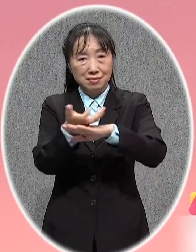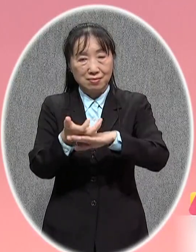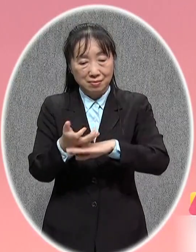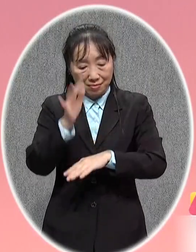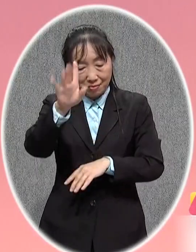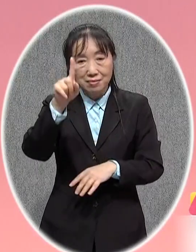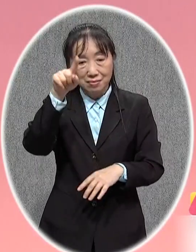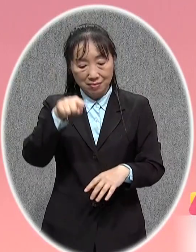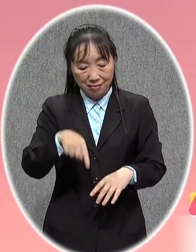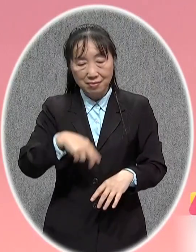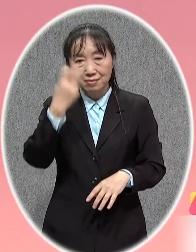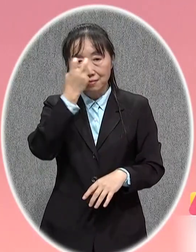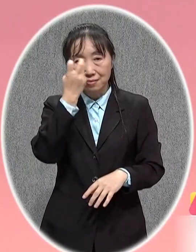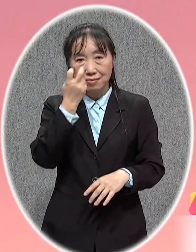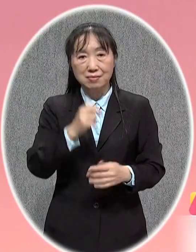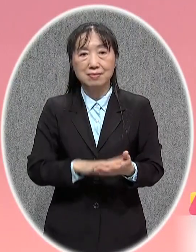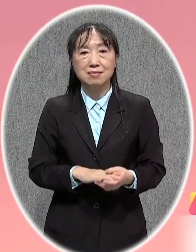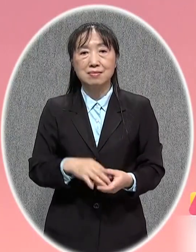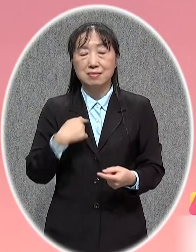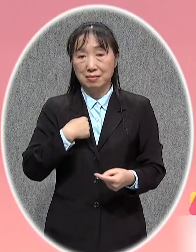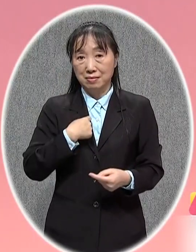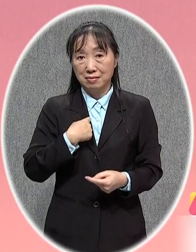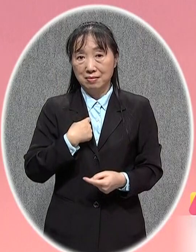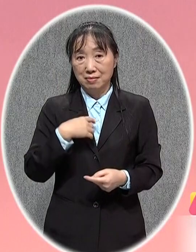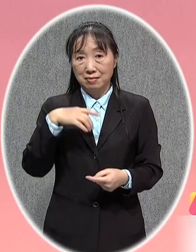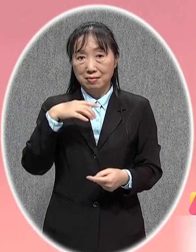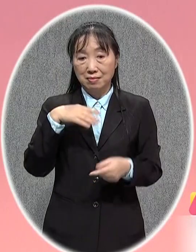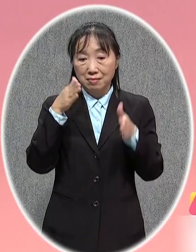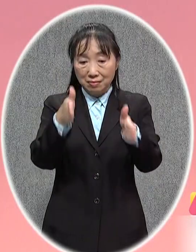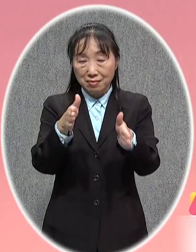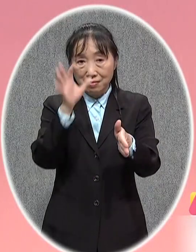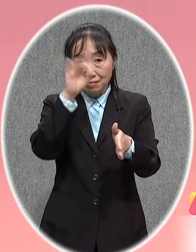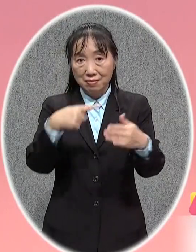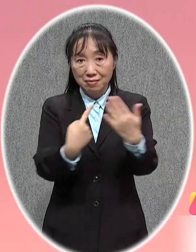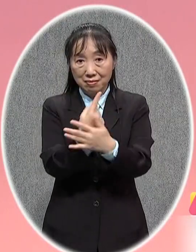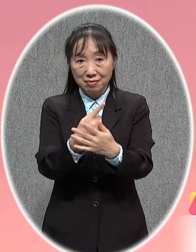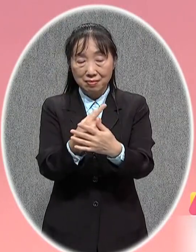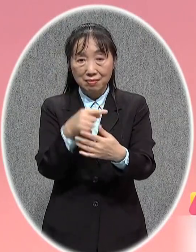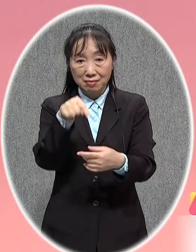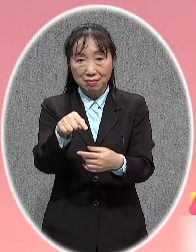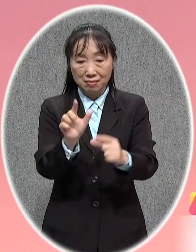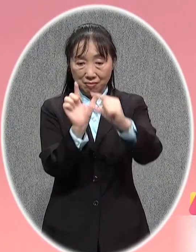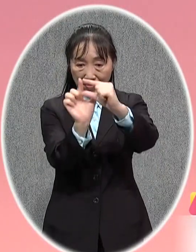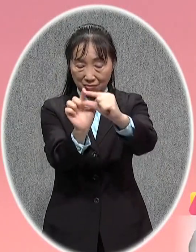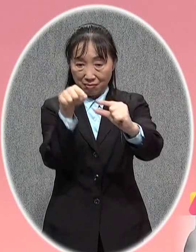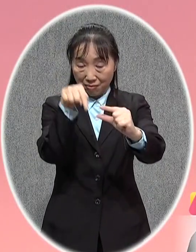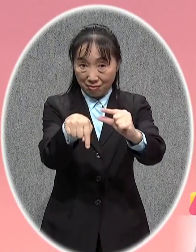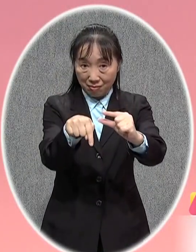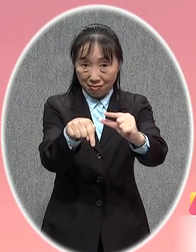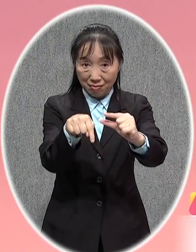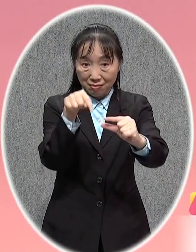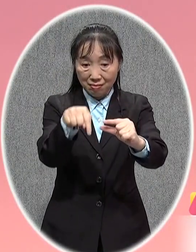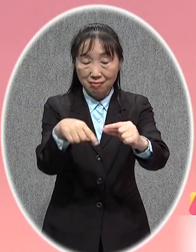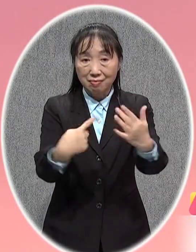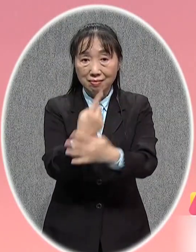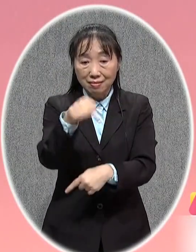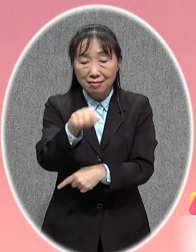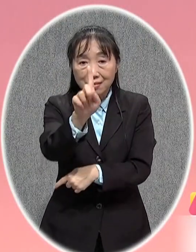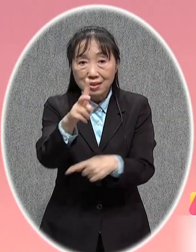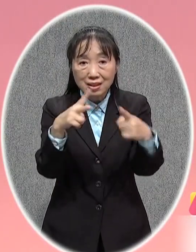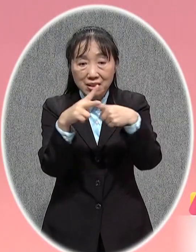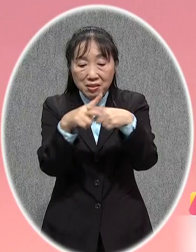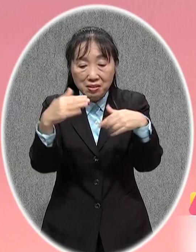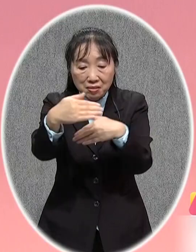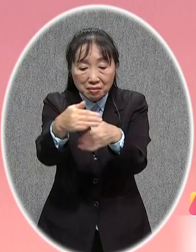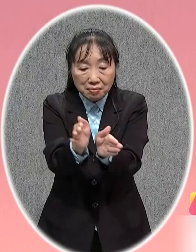现。那我们要看一个生态系，当然不能只是定格在桃园大潭这么狭小的一块区域。那如果我